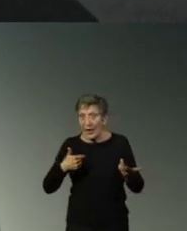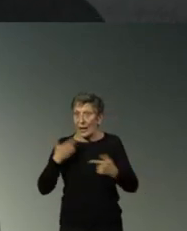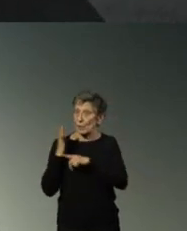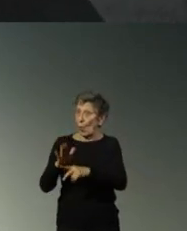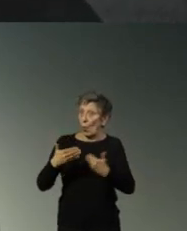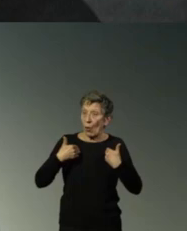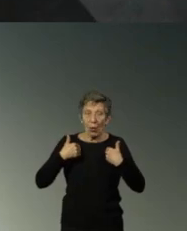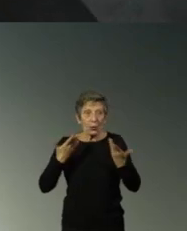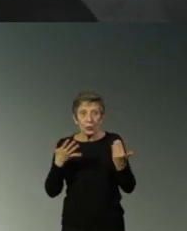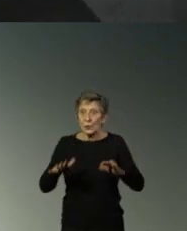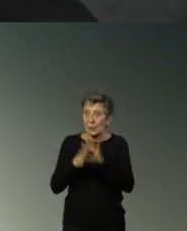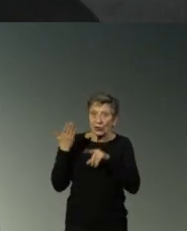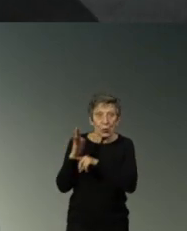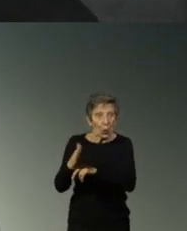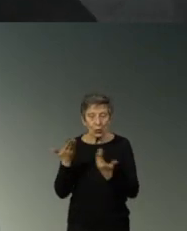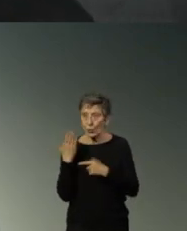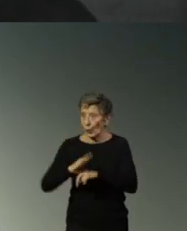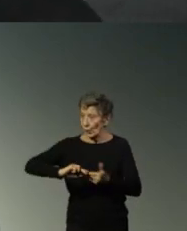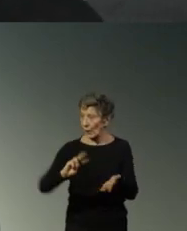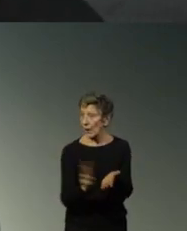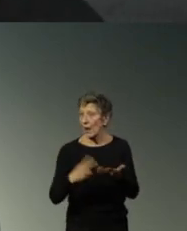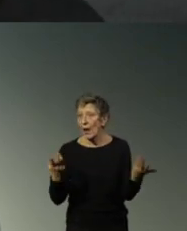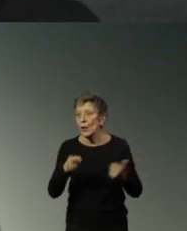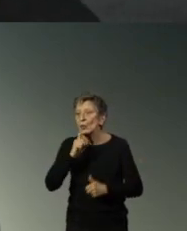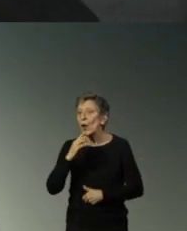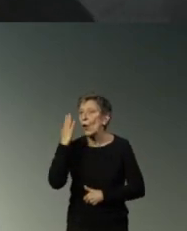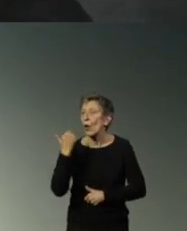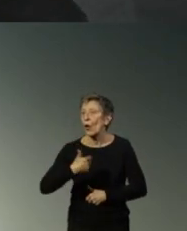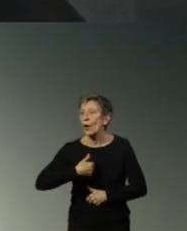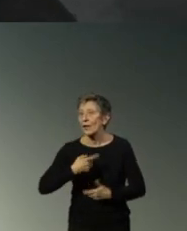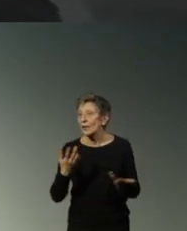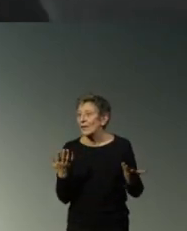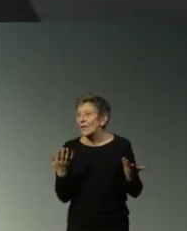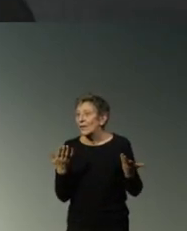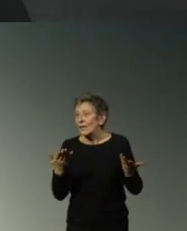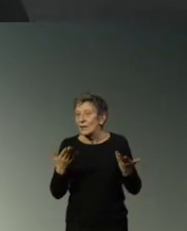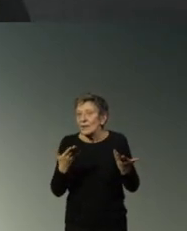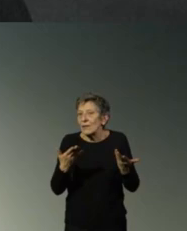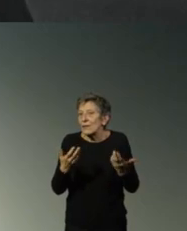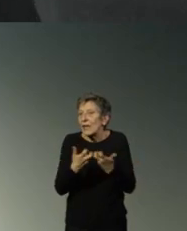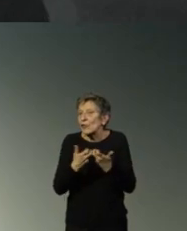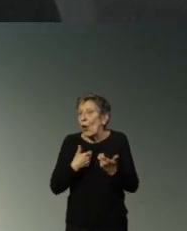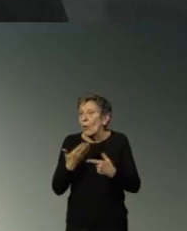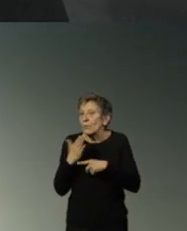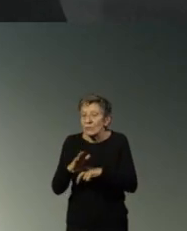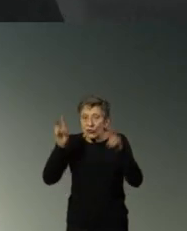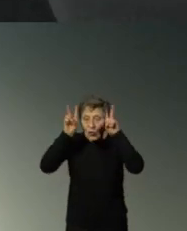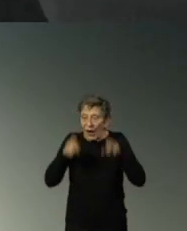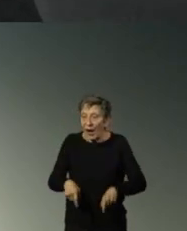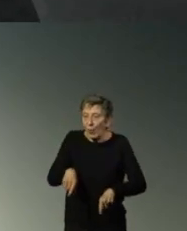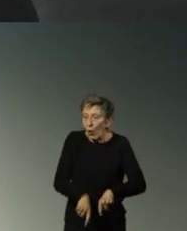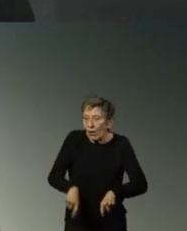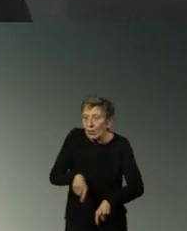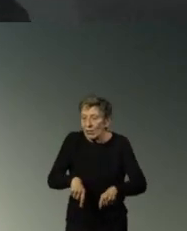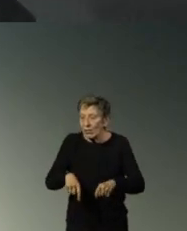ou de montrer le réel. Comme je prenais tout à l'heure l'exemple du sabot de cheval, du seul cheval qui boite, il faut qu'on montre le réel. Donc on est obligé de le